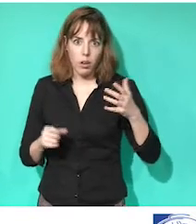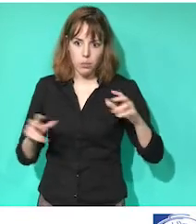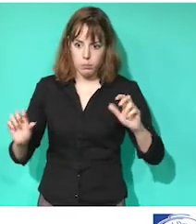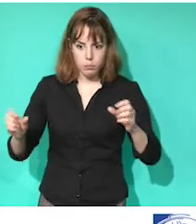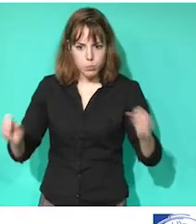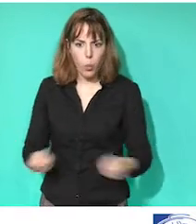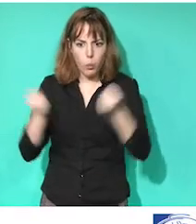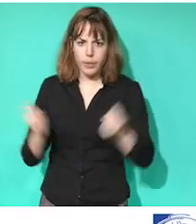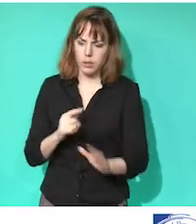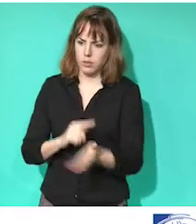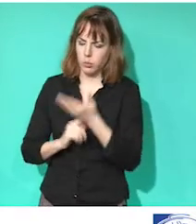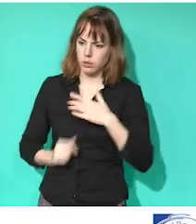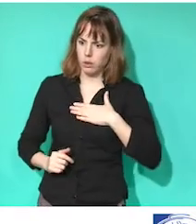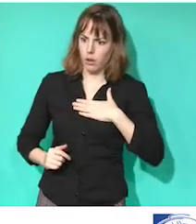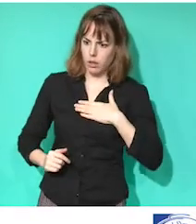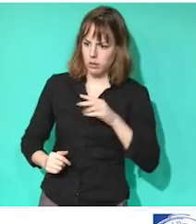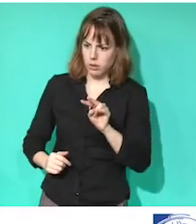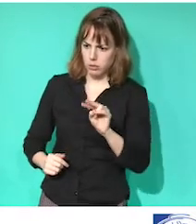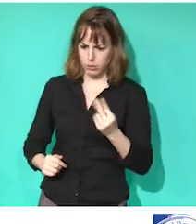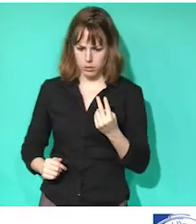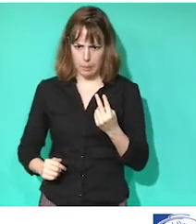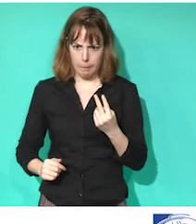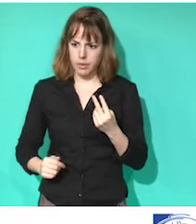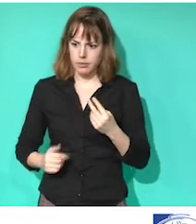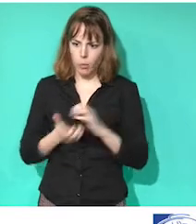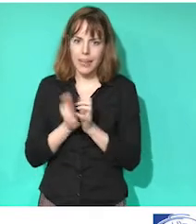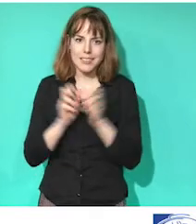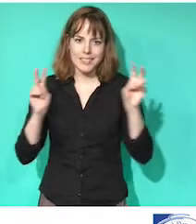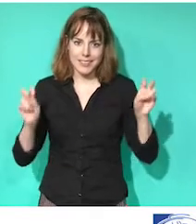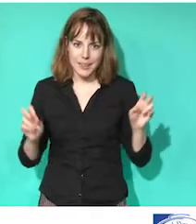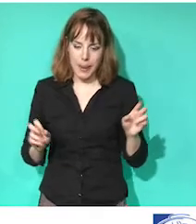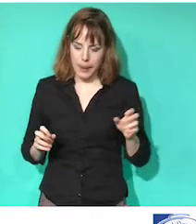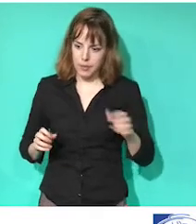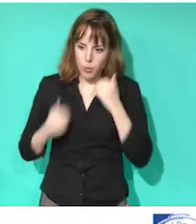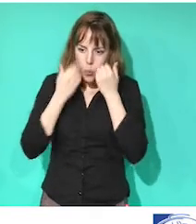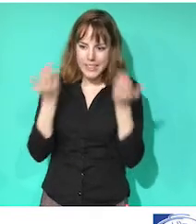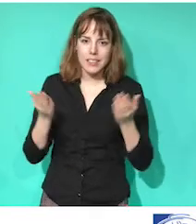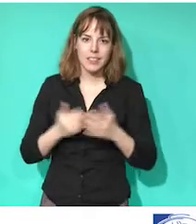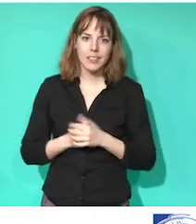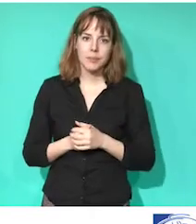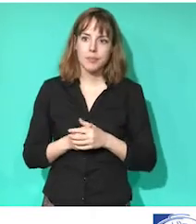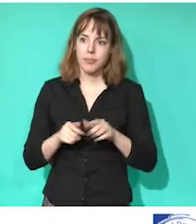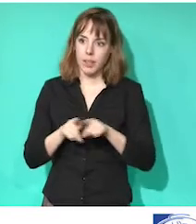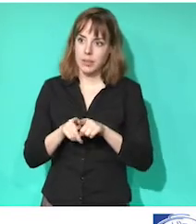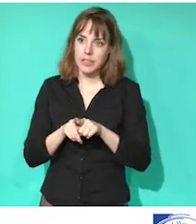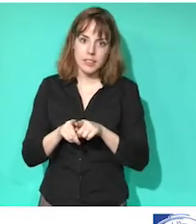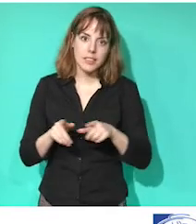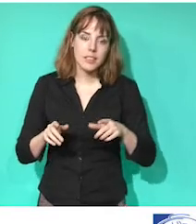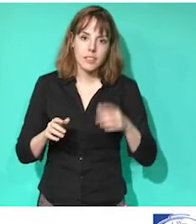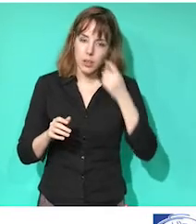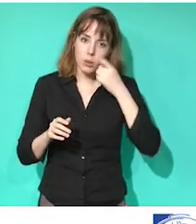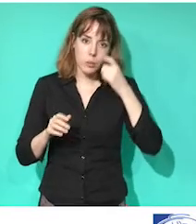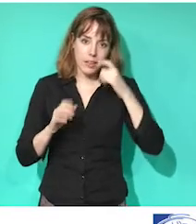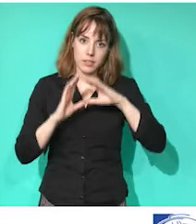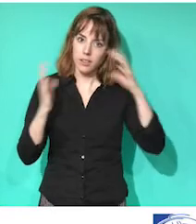complexes et que dans les médias, une seule femme experte sur 5 est une femme. Voilà, ça, ce sont les constats. Et donc, là aussi,